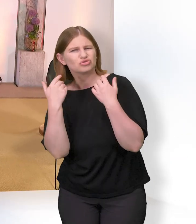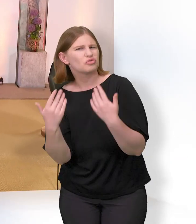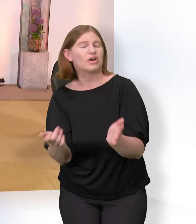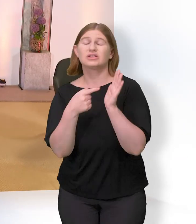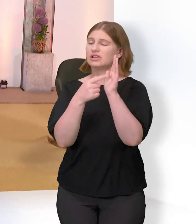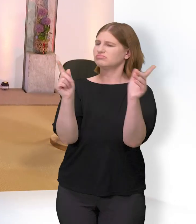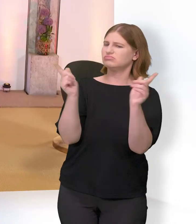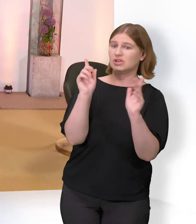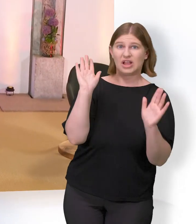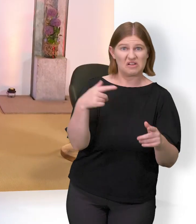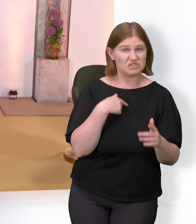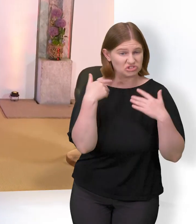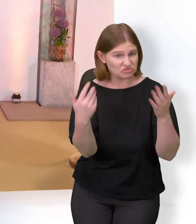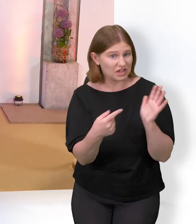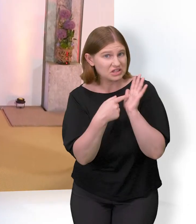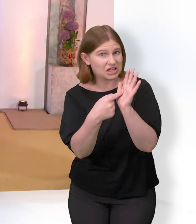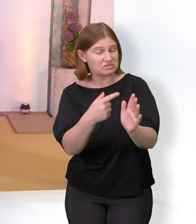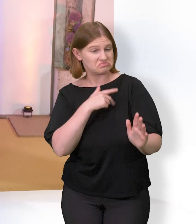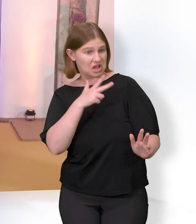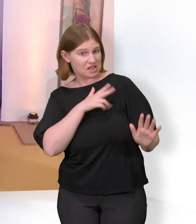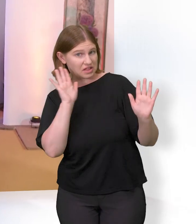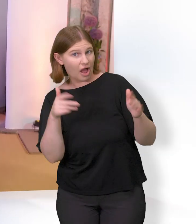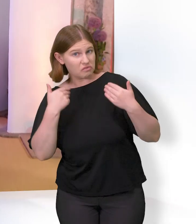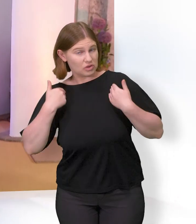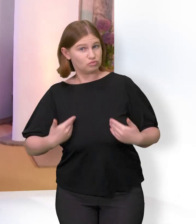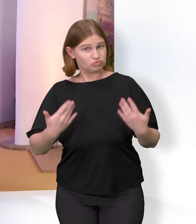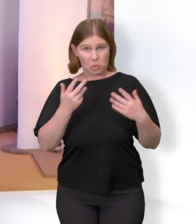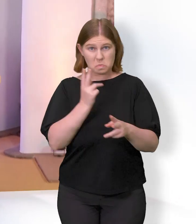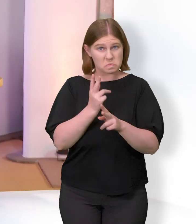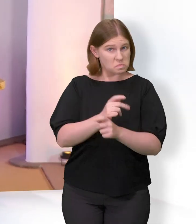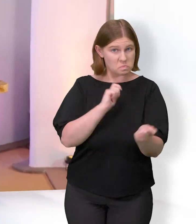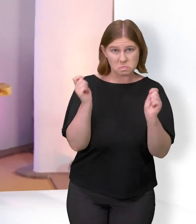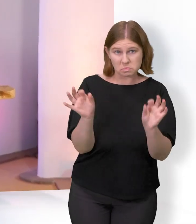ehrlich sein, jemals ganz ich selber sein?